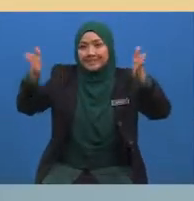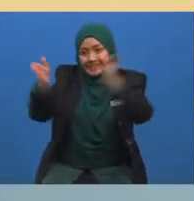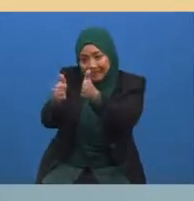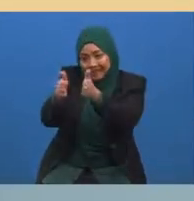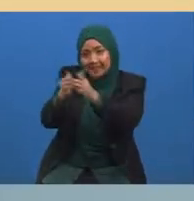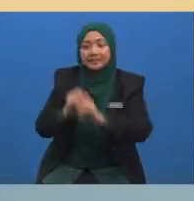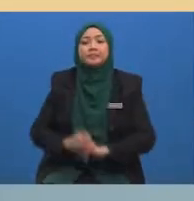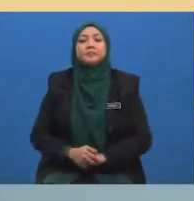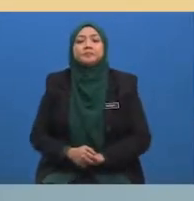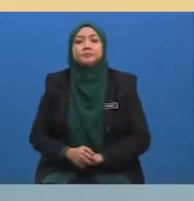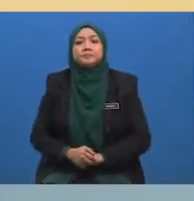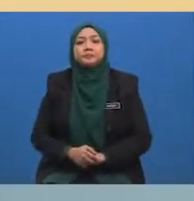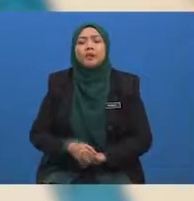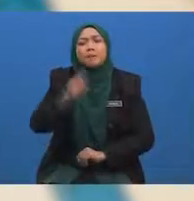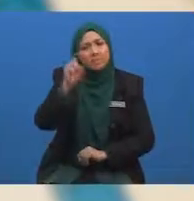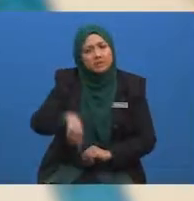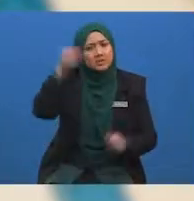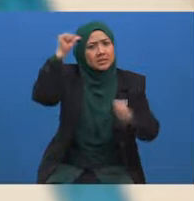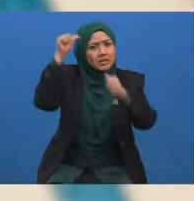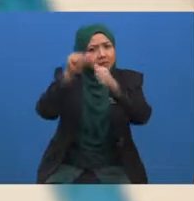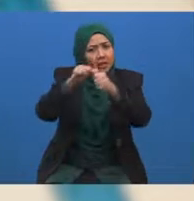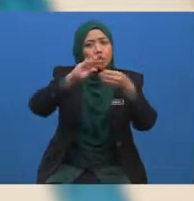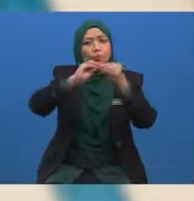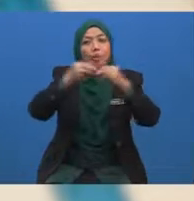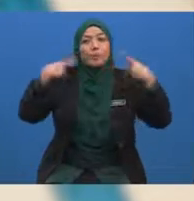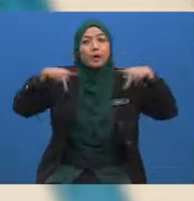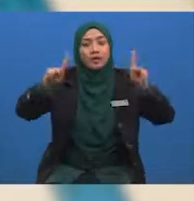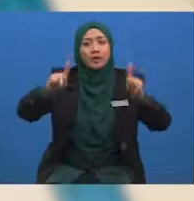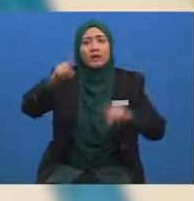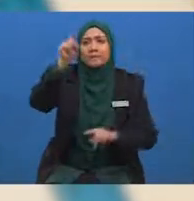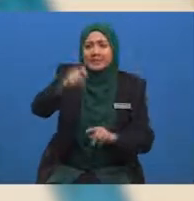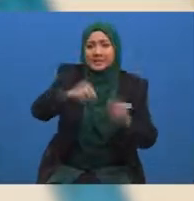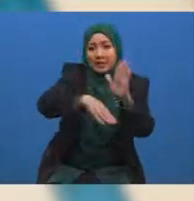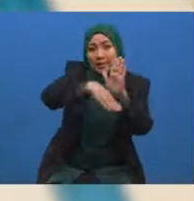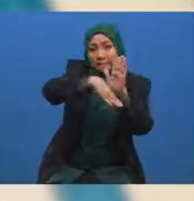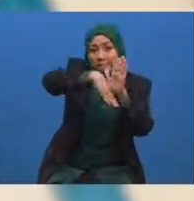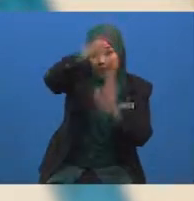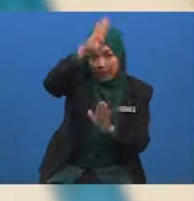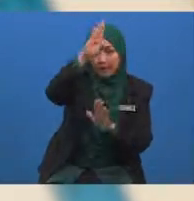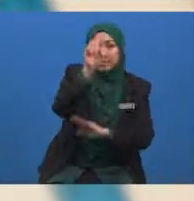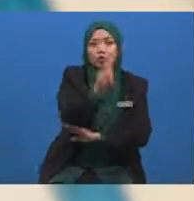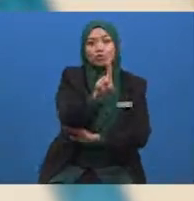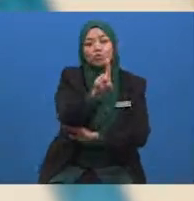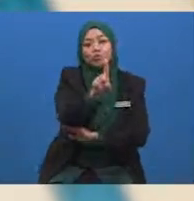Seterusnya, perlu diingatkan nombor perdana mesti lebih daripada 1.